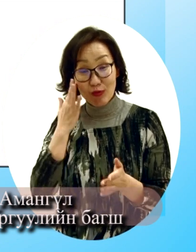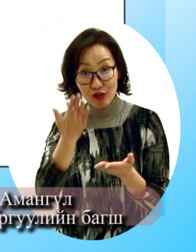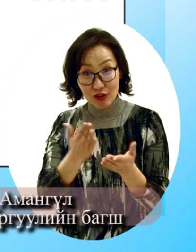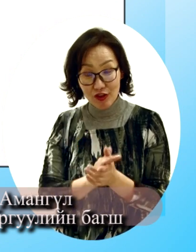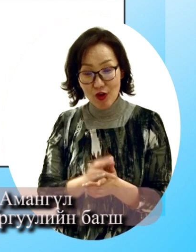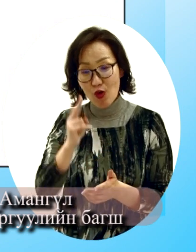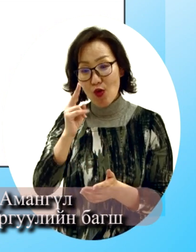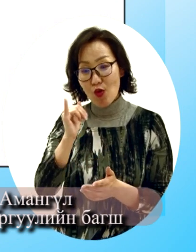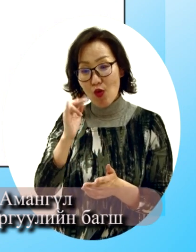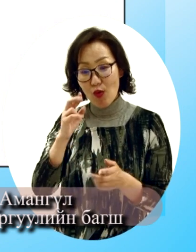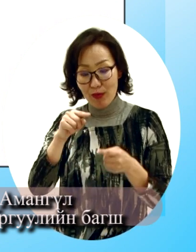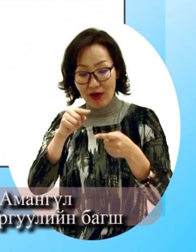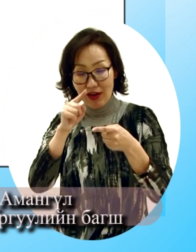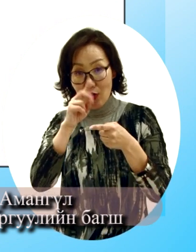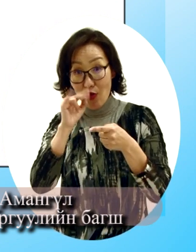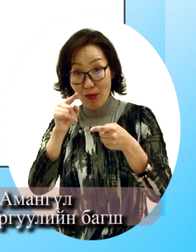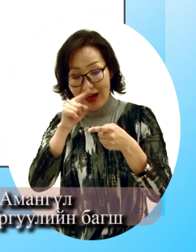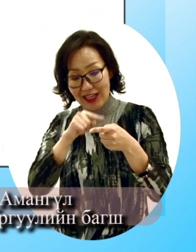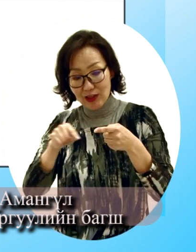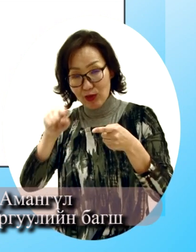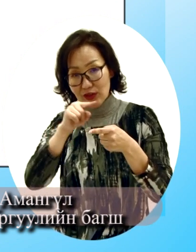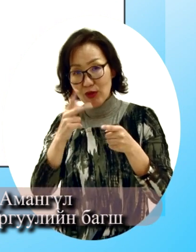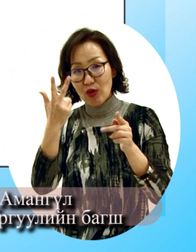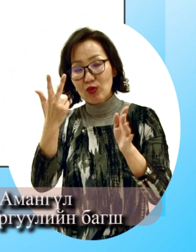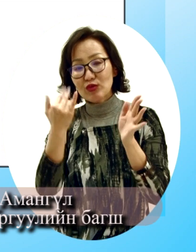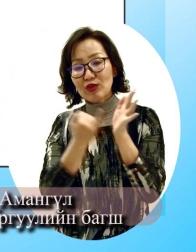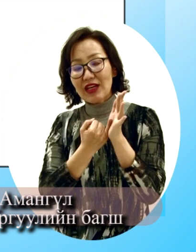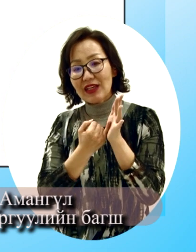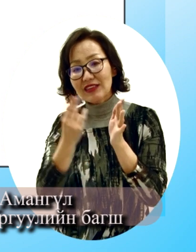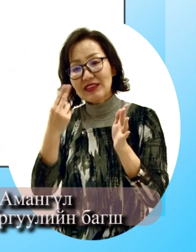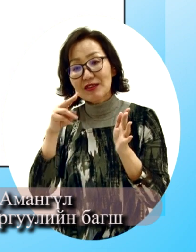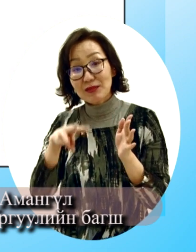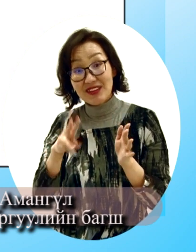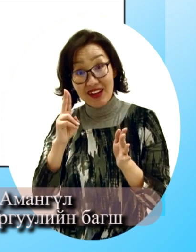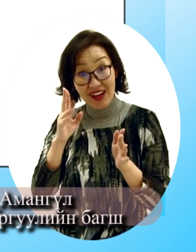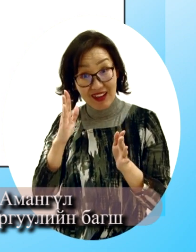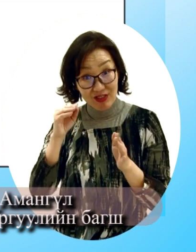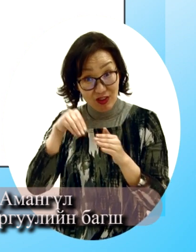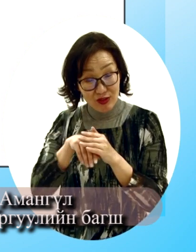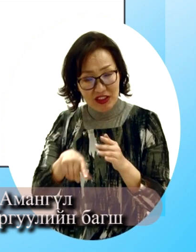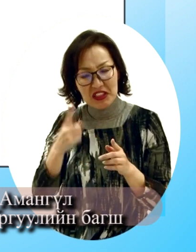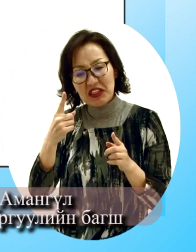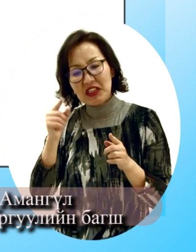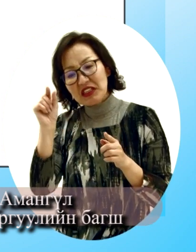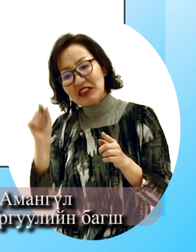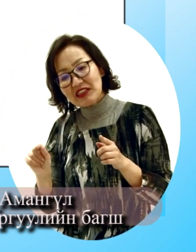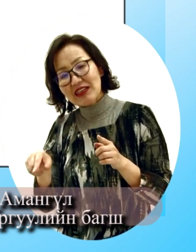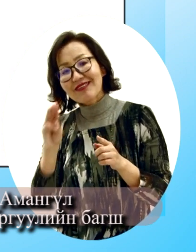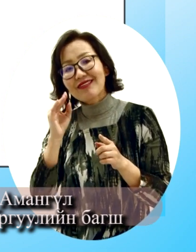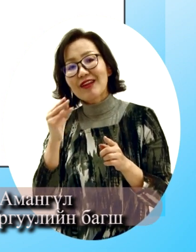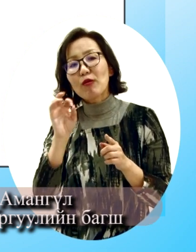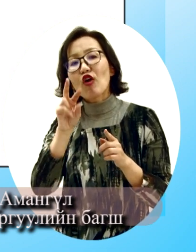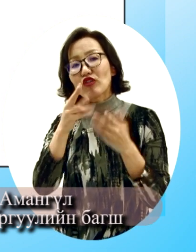Есеп 10. Кубтың жалпы бетінің ауданы 36 дециметр квадрат болса, бір бетінің